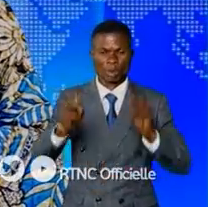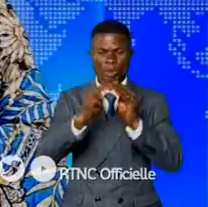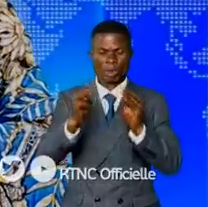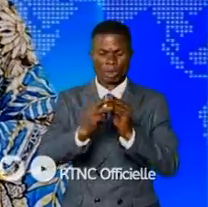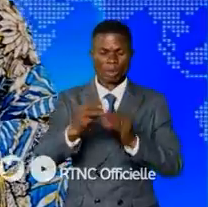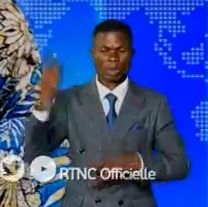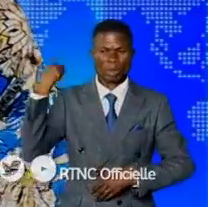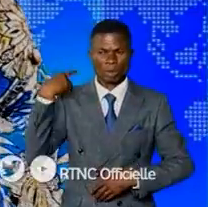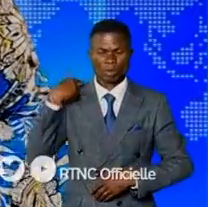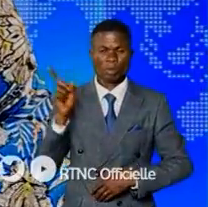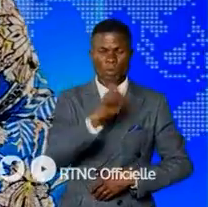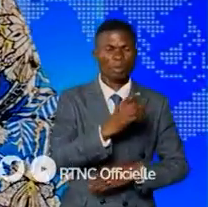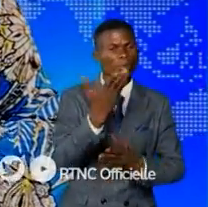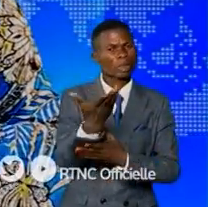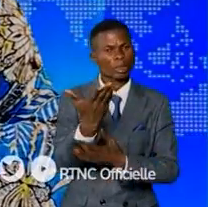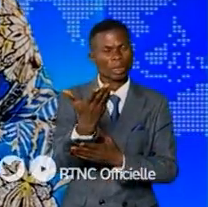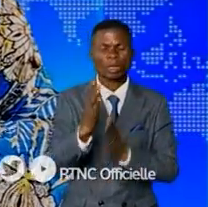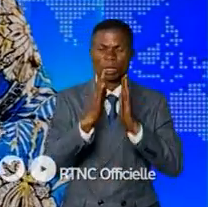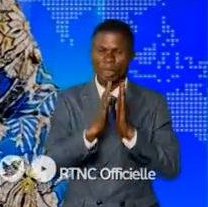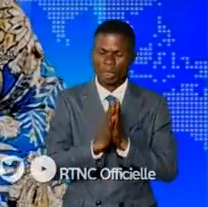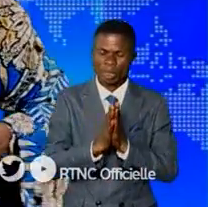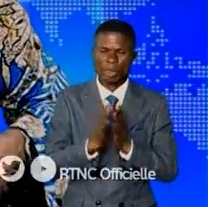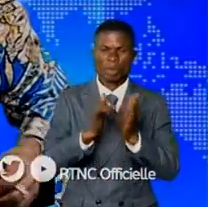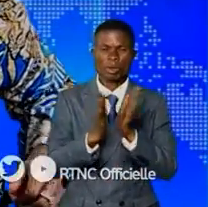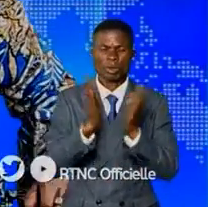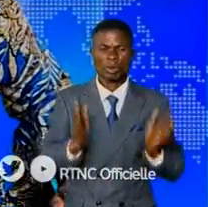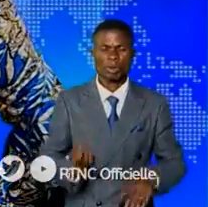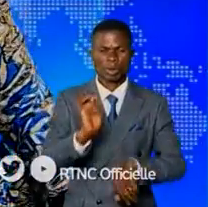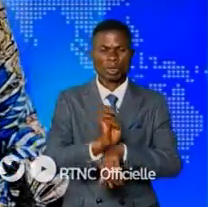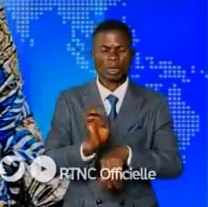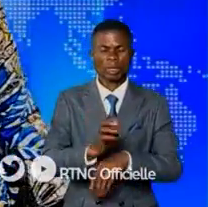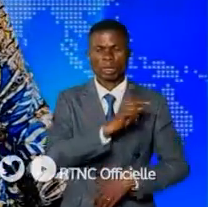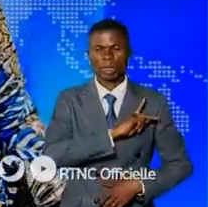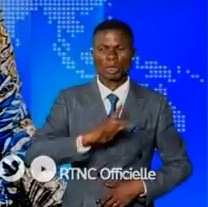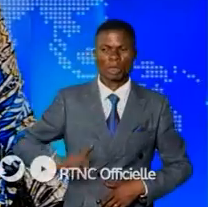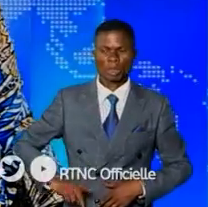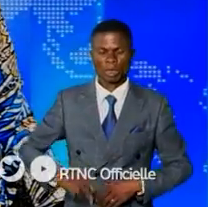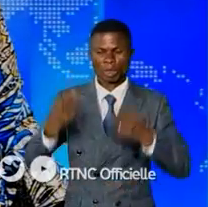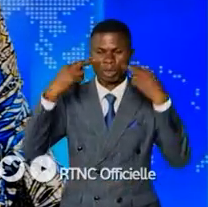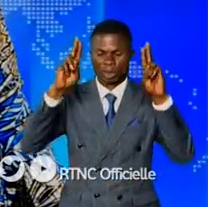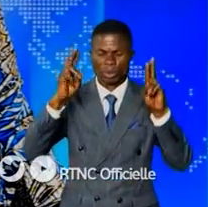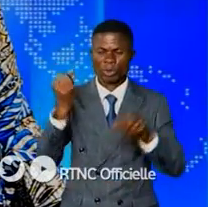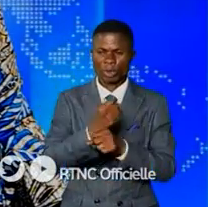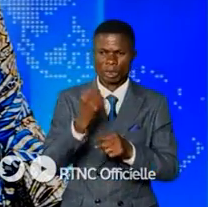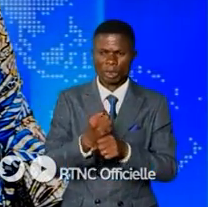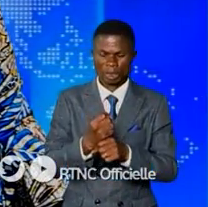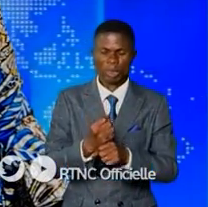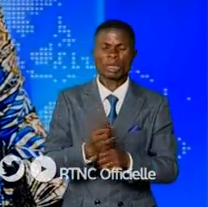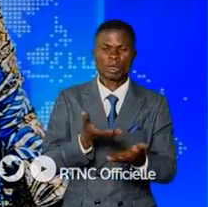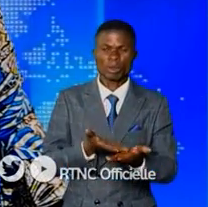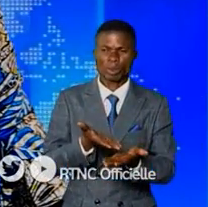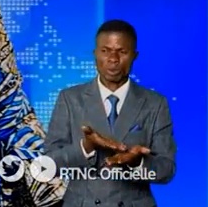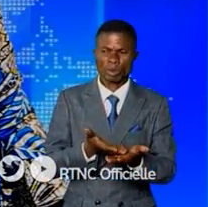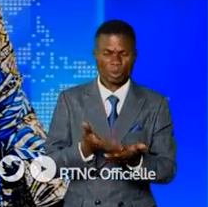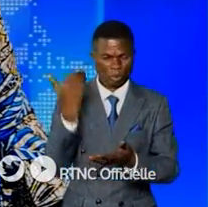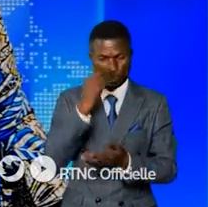Parlement. En tout cas, ils sont allés solliciter de prières aux fidèles de l'église de Simon Kimbangu pour la réussite de leur mandat législatif.